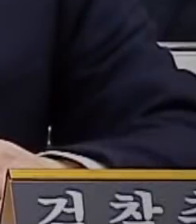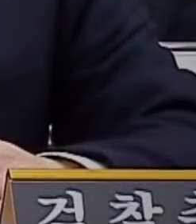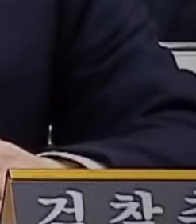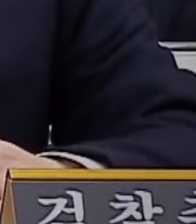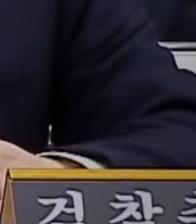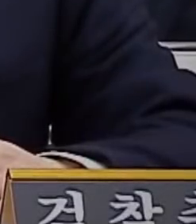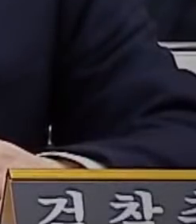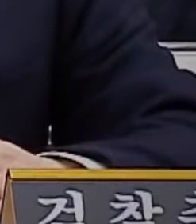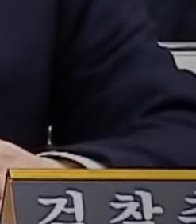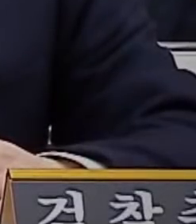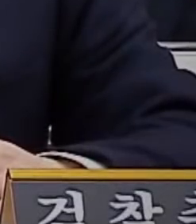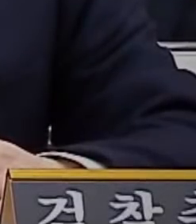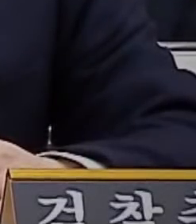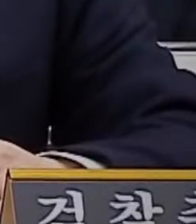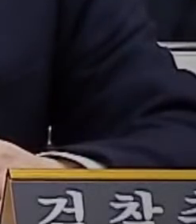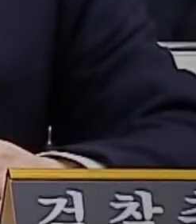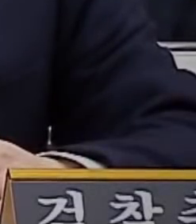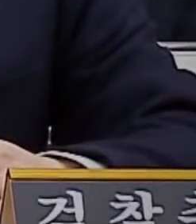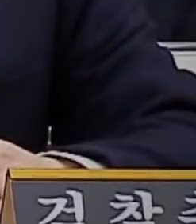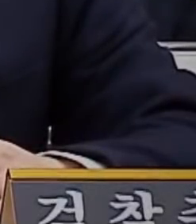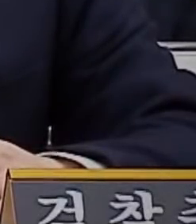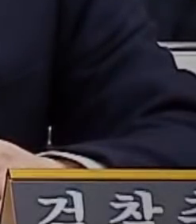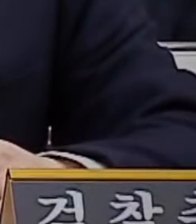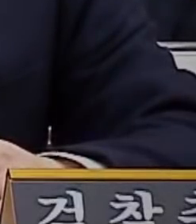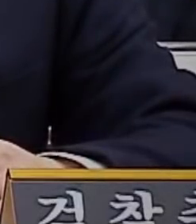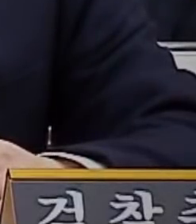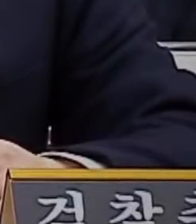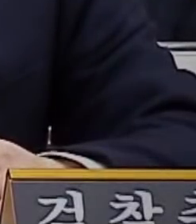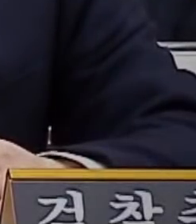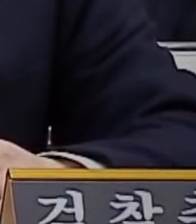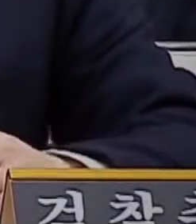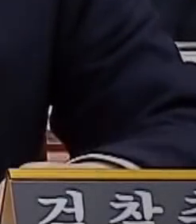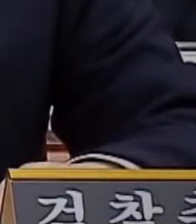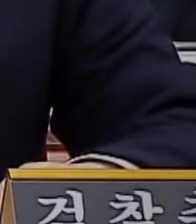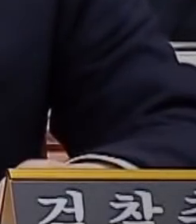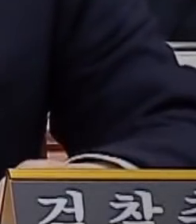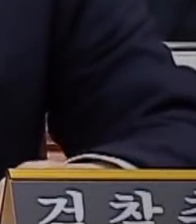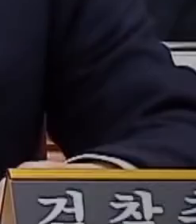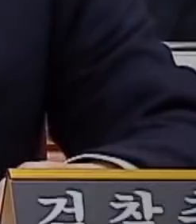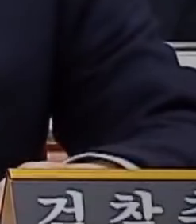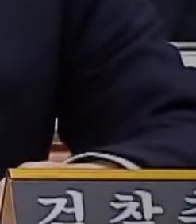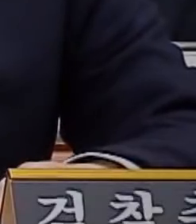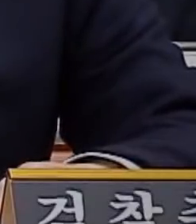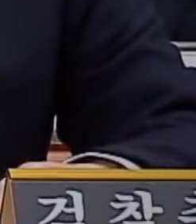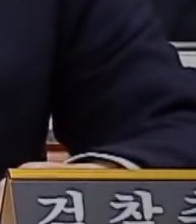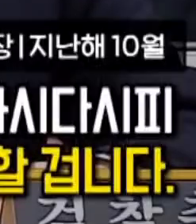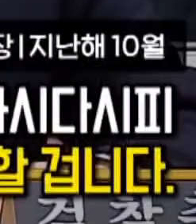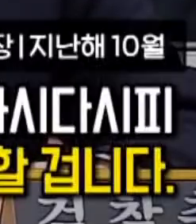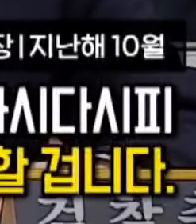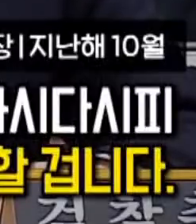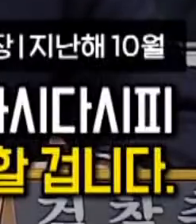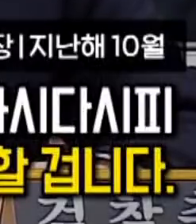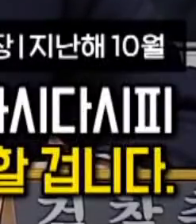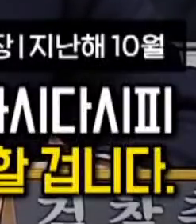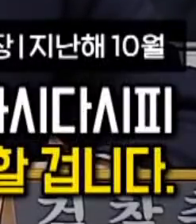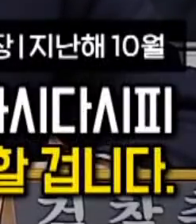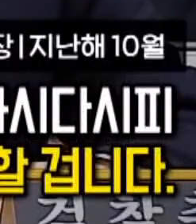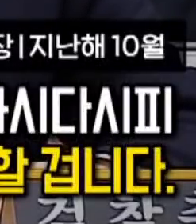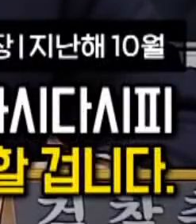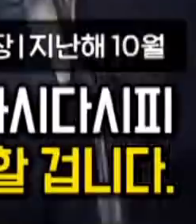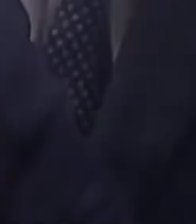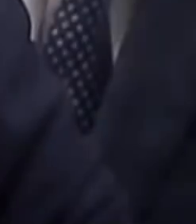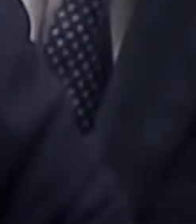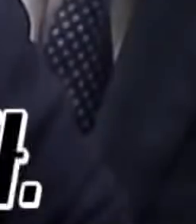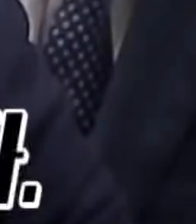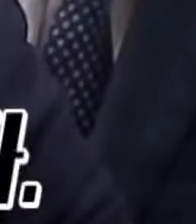이거는. 수사를 빙자한 봐주기지. 증거인멸 행위를 하라 그리고. 뭐 의원님 아시다시피 철저히